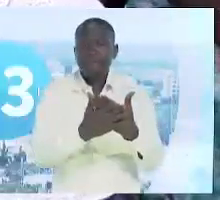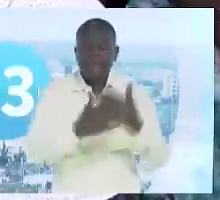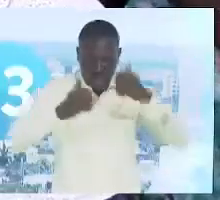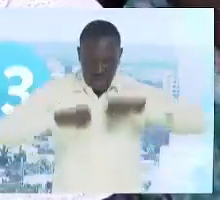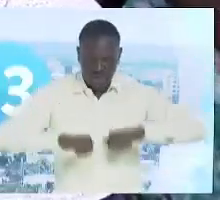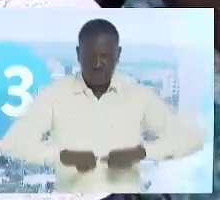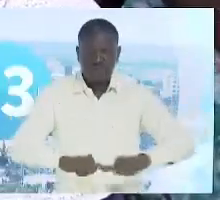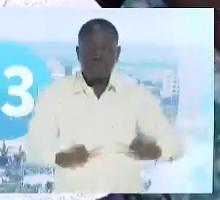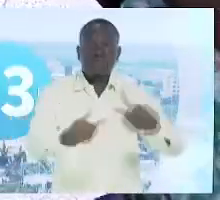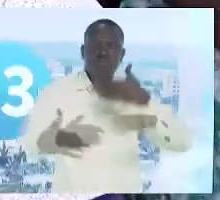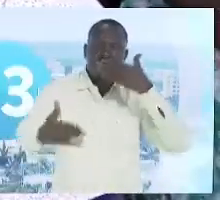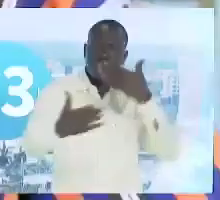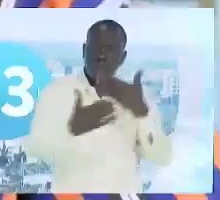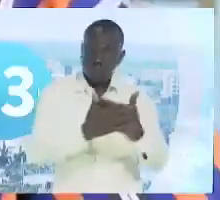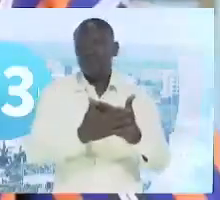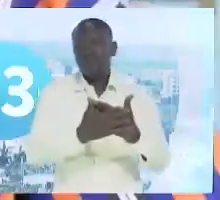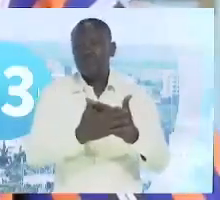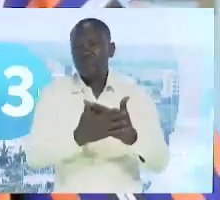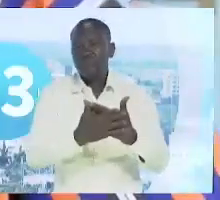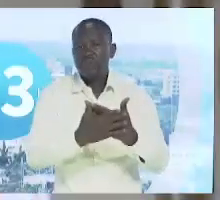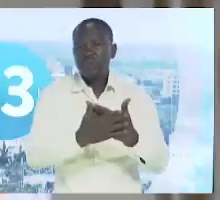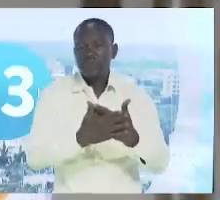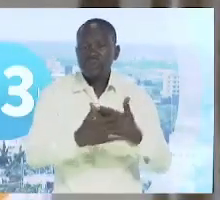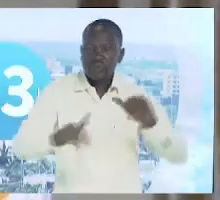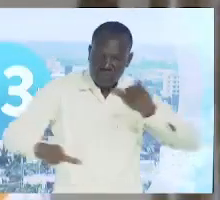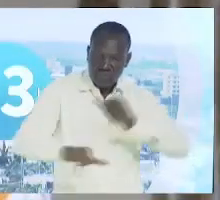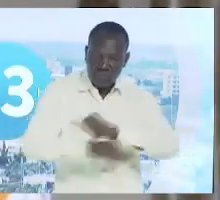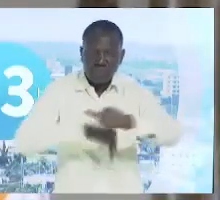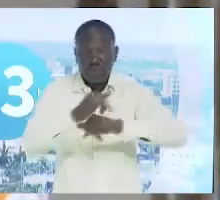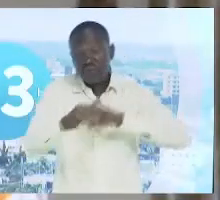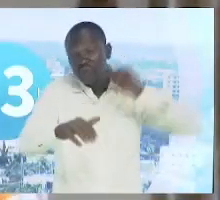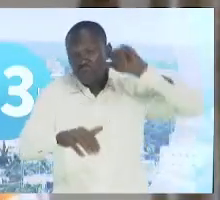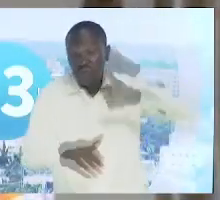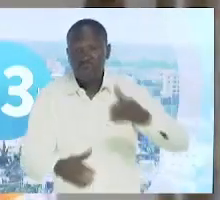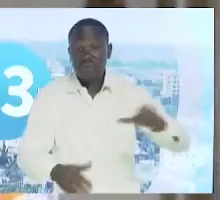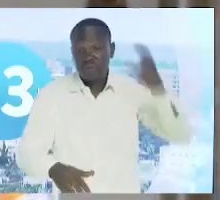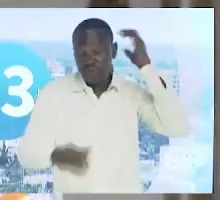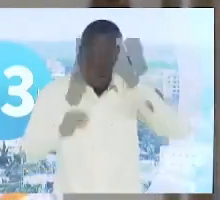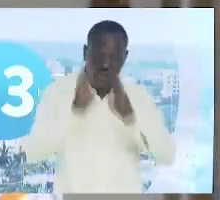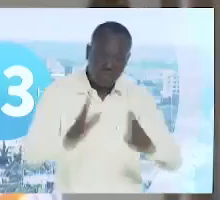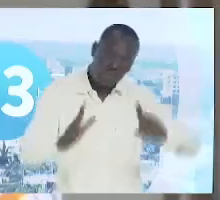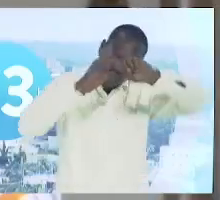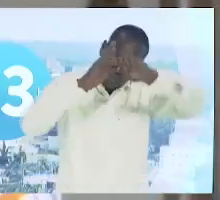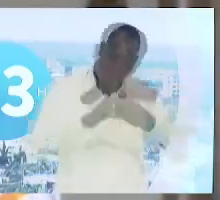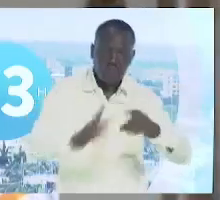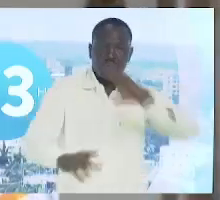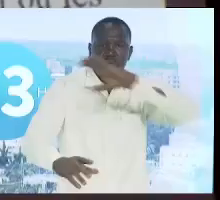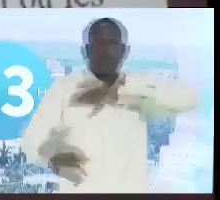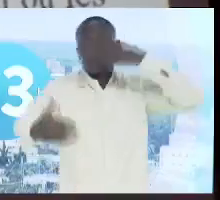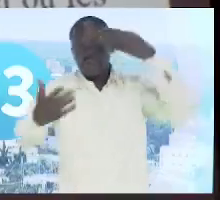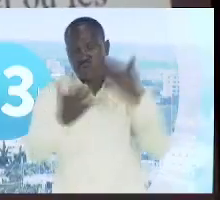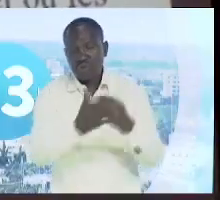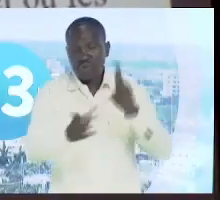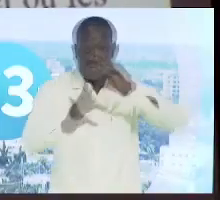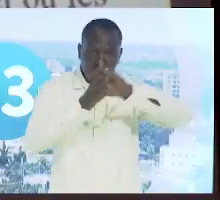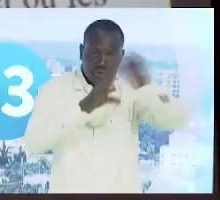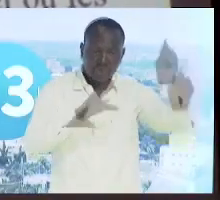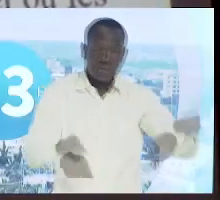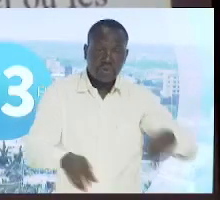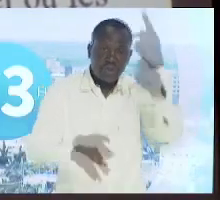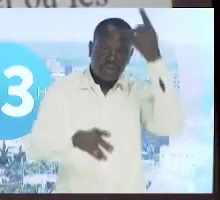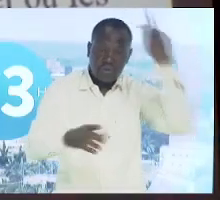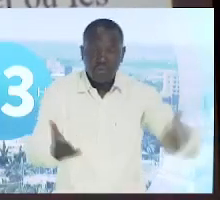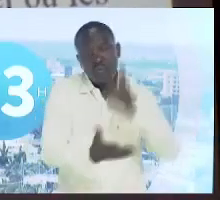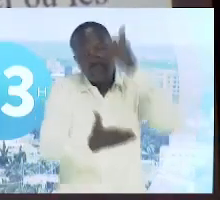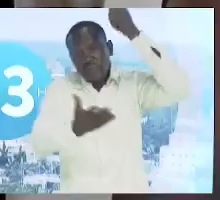chemin pour ne pas se tromper demain. Le communicateur a abordé le civisme dans les domaines politiques,